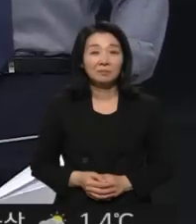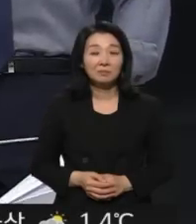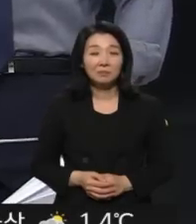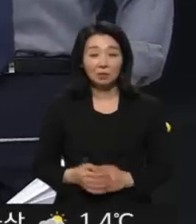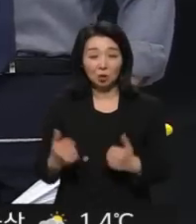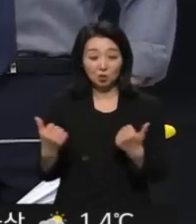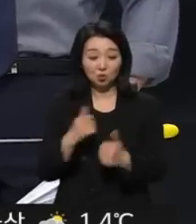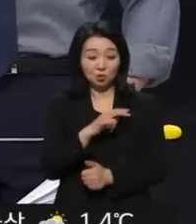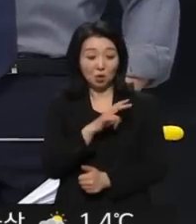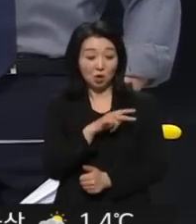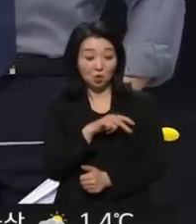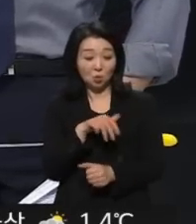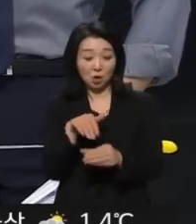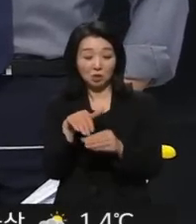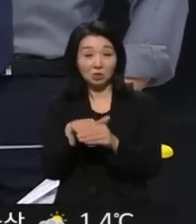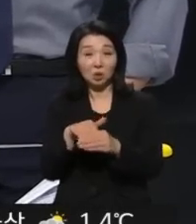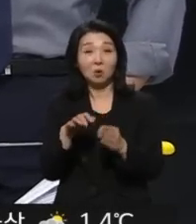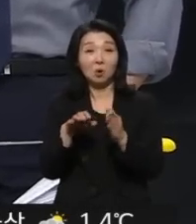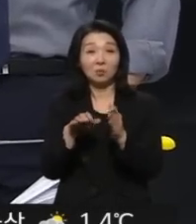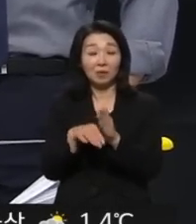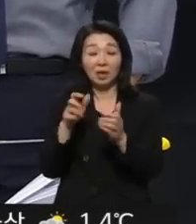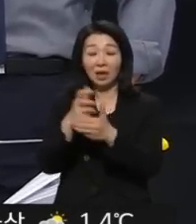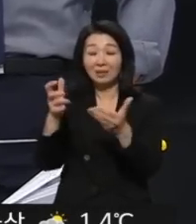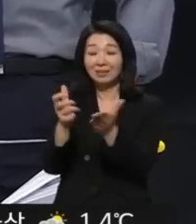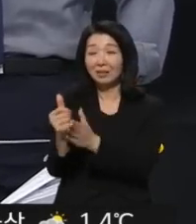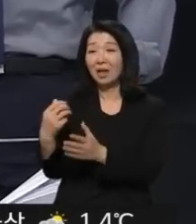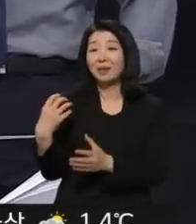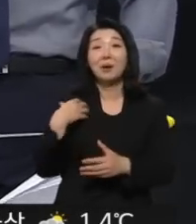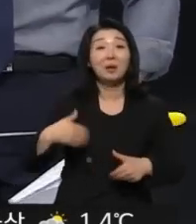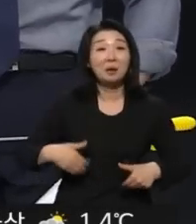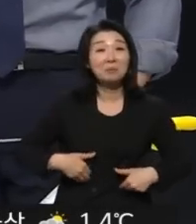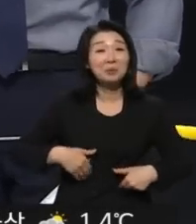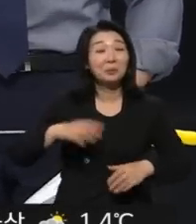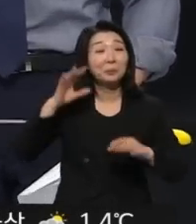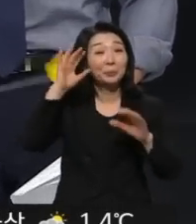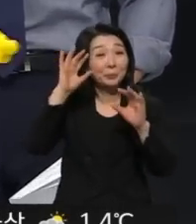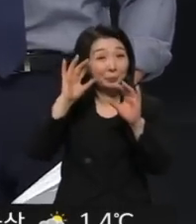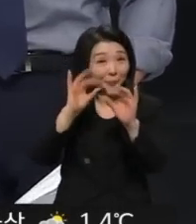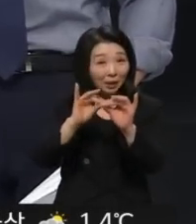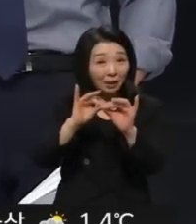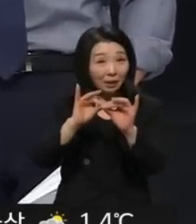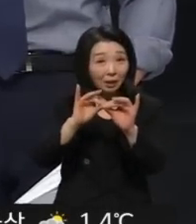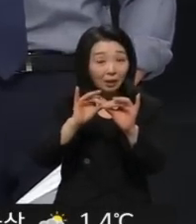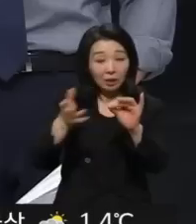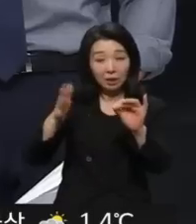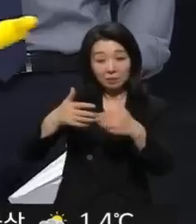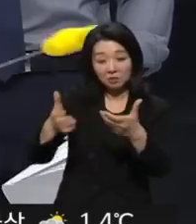총선에서 한 장관이 역할을 해야 한다는 건 다들 어느 정도 수긍하고 있는데요. 다만